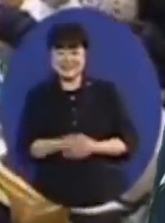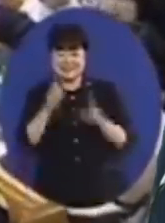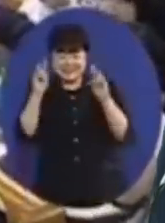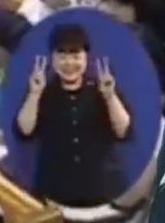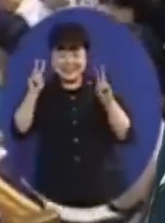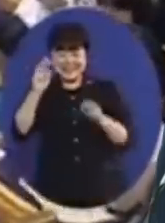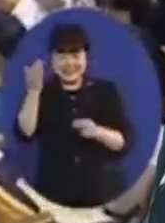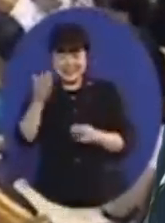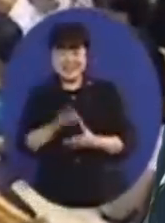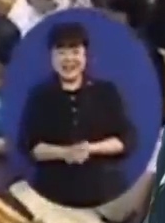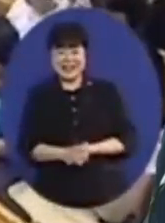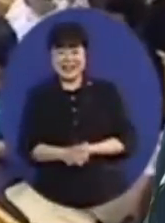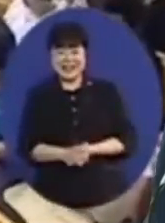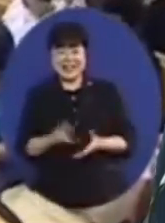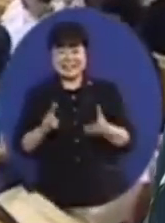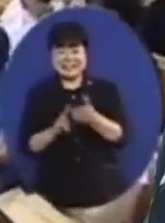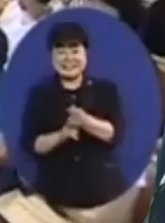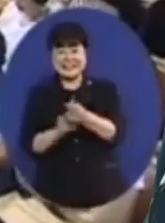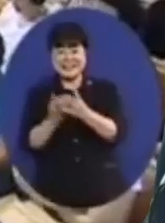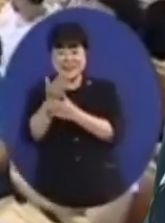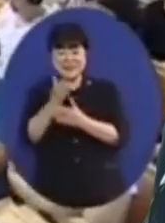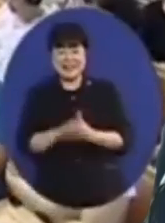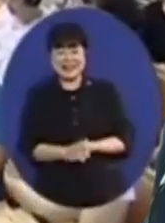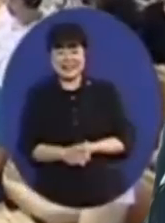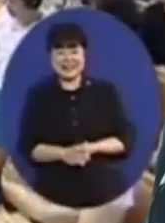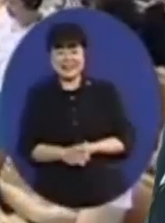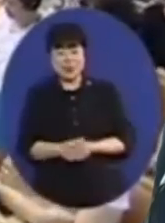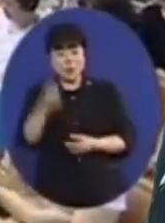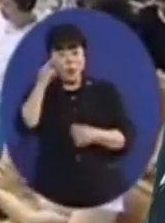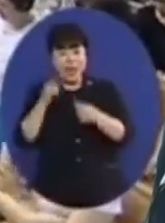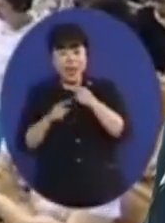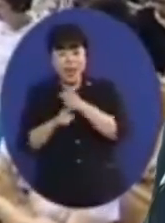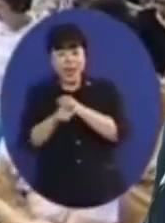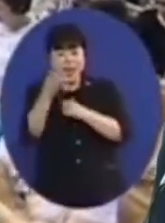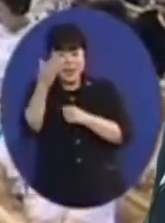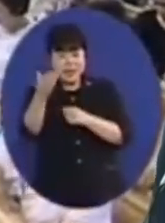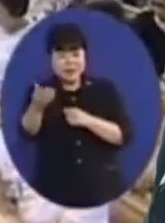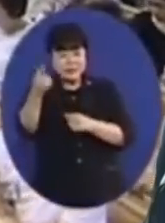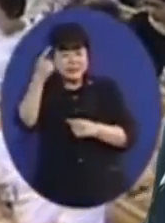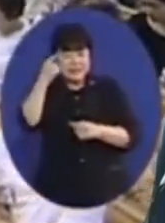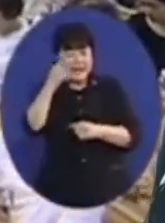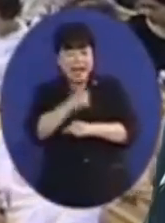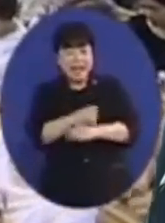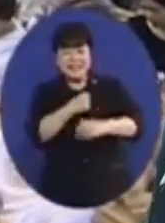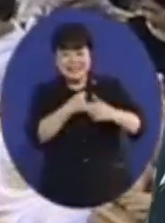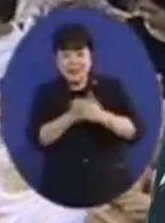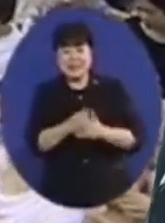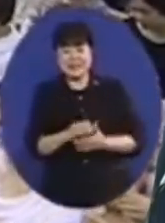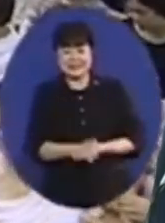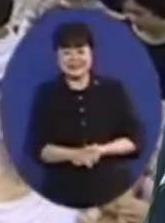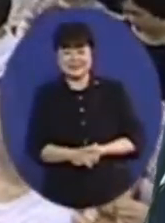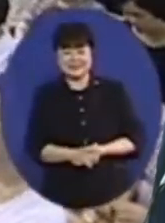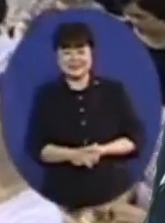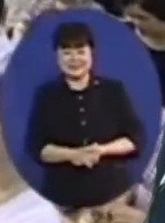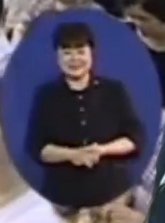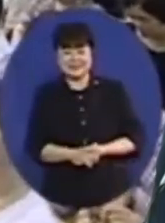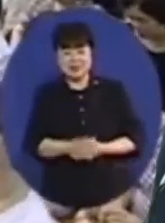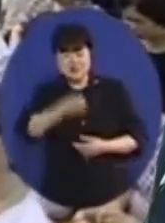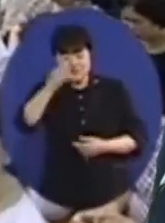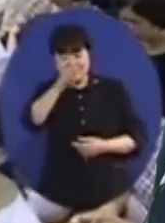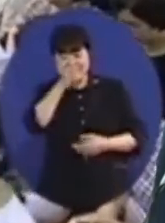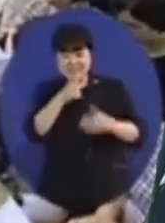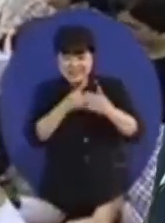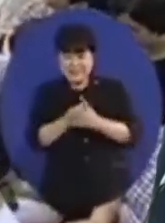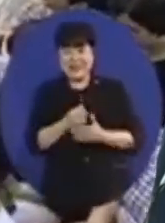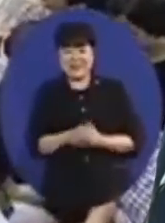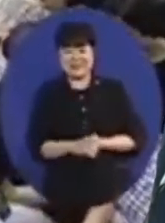승리하게 됩니다 일어납니다 왜 여러분이 그렇게 생각할 수 있기 때문인 것입니다 그렇게 꿈꿀 수